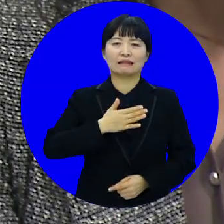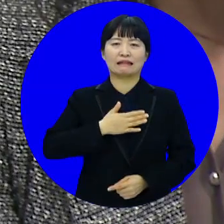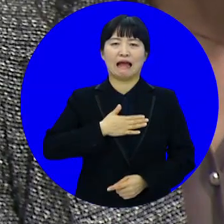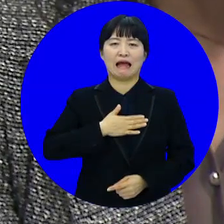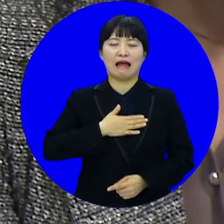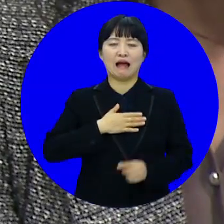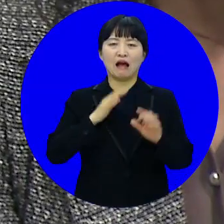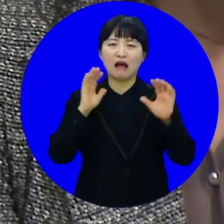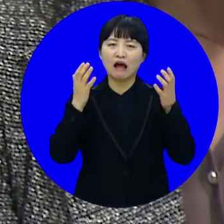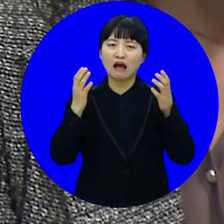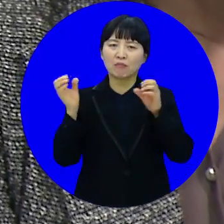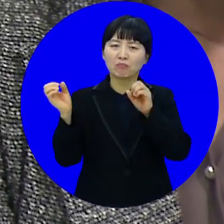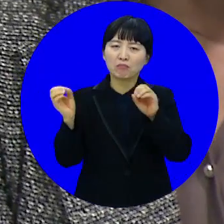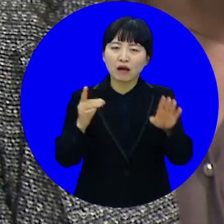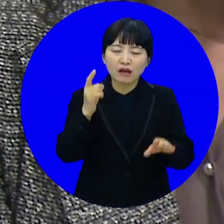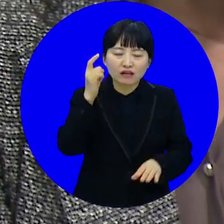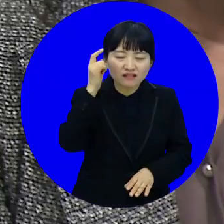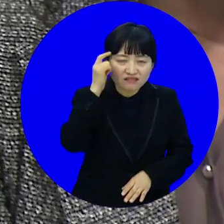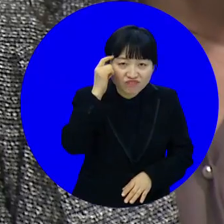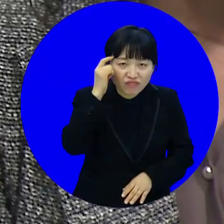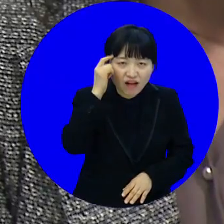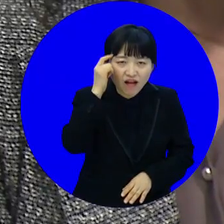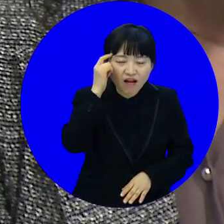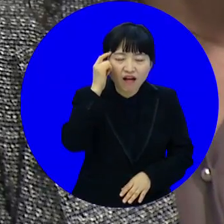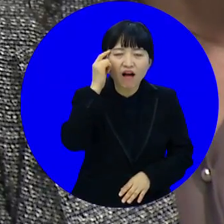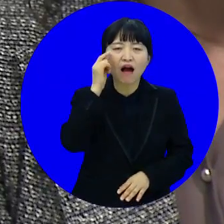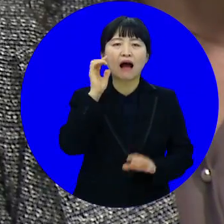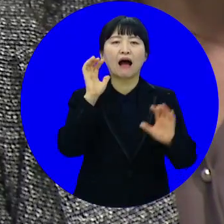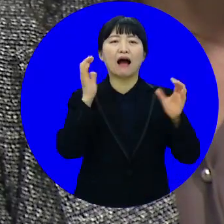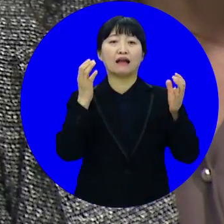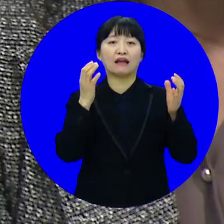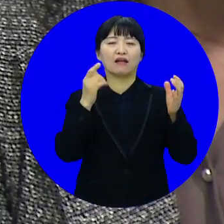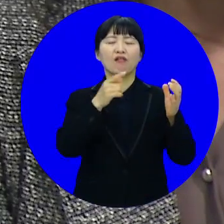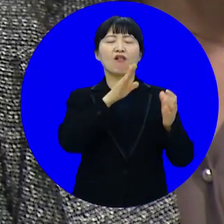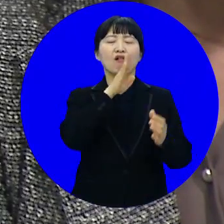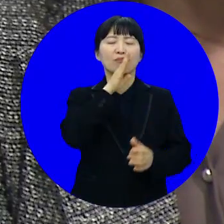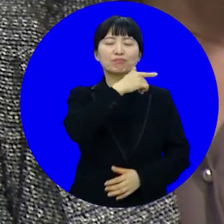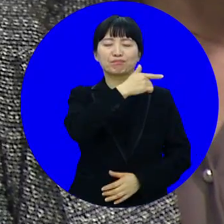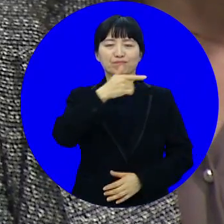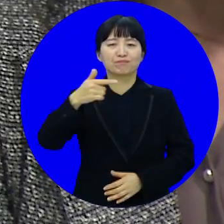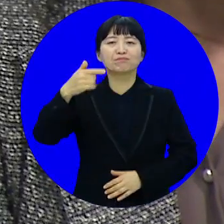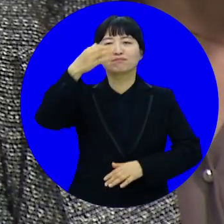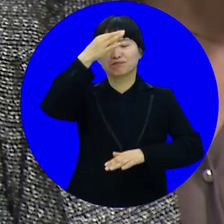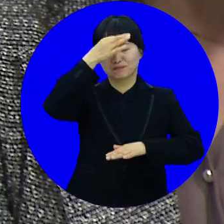굴었으면 제가 버릴 거라고 생각을 할까 막.